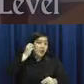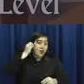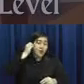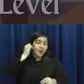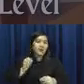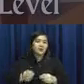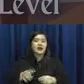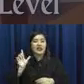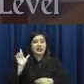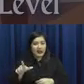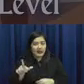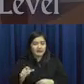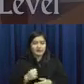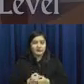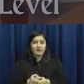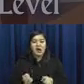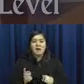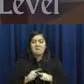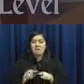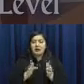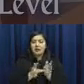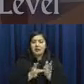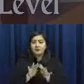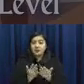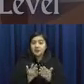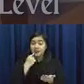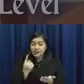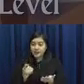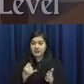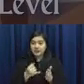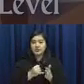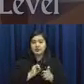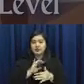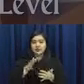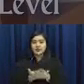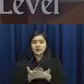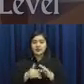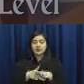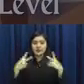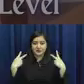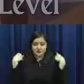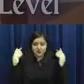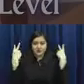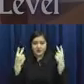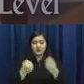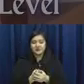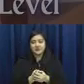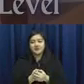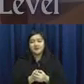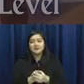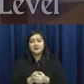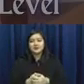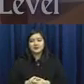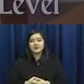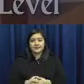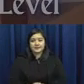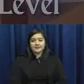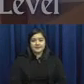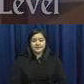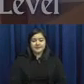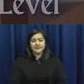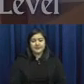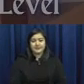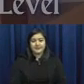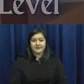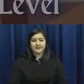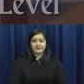ng Biblia, it's all in vain. It is vain for you to rise up early and to sit up late. At totoo yung sinasabi